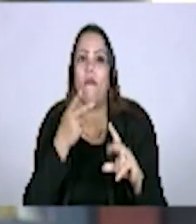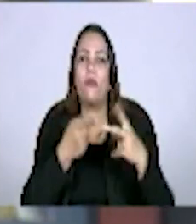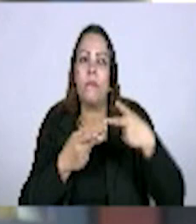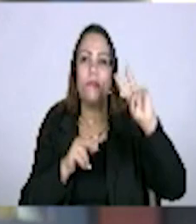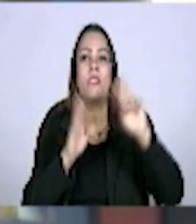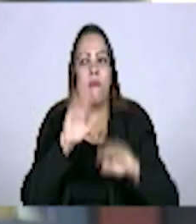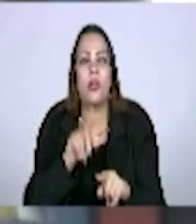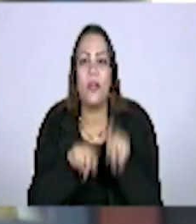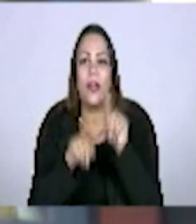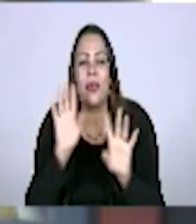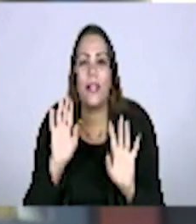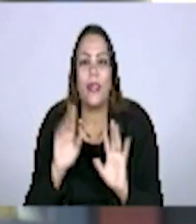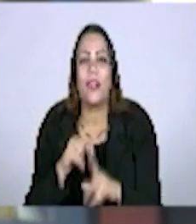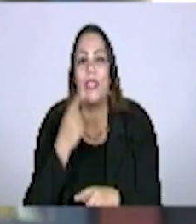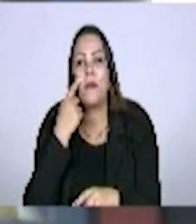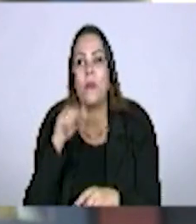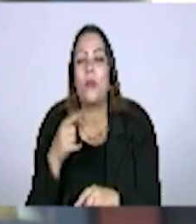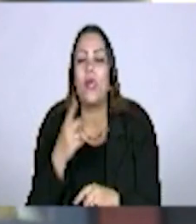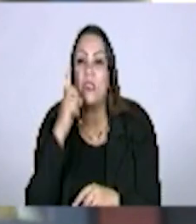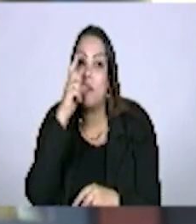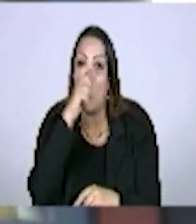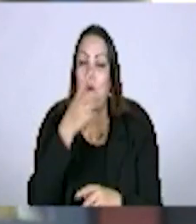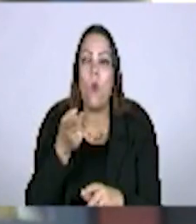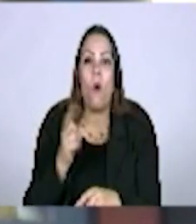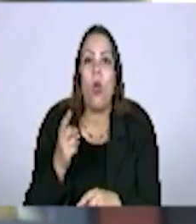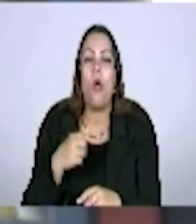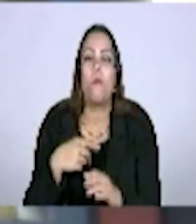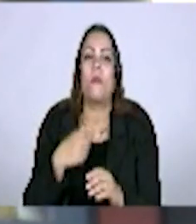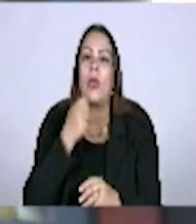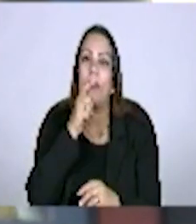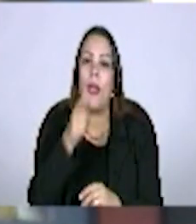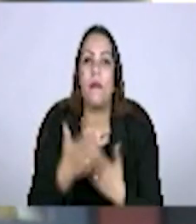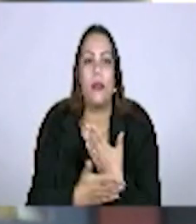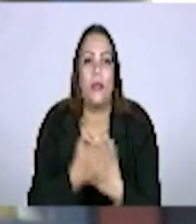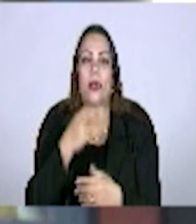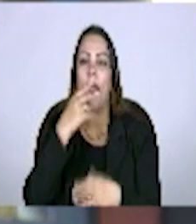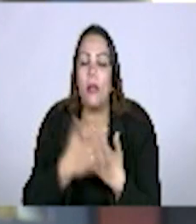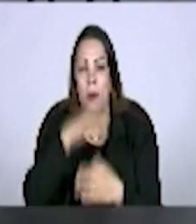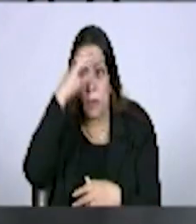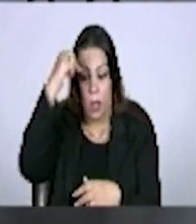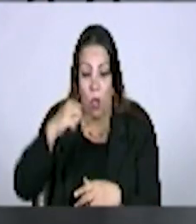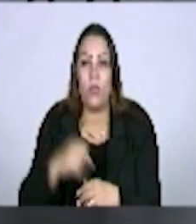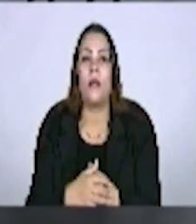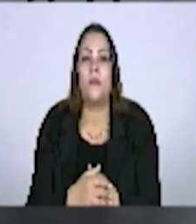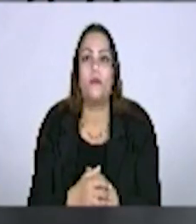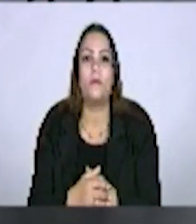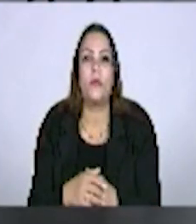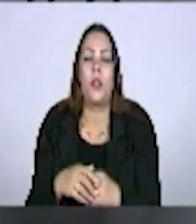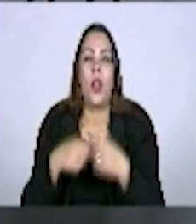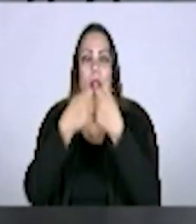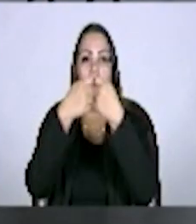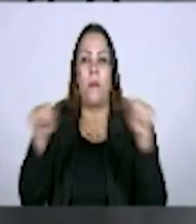بترتفع فدي طبعا معضله وكل يوم في تصريحات جديده يعني النهارده مثلا على سبيل المثال منشط